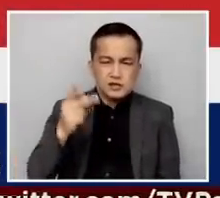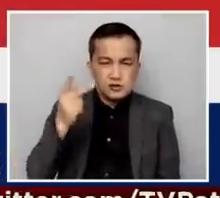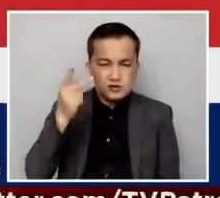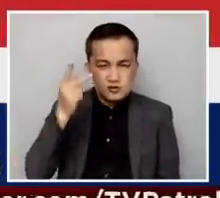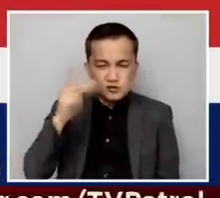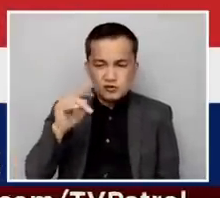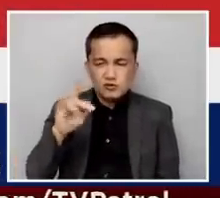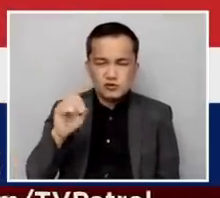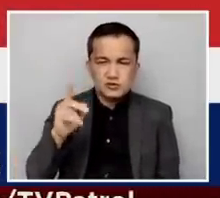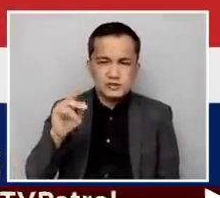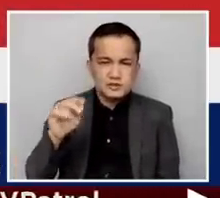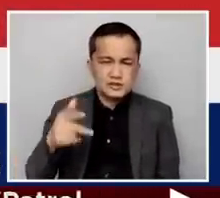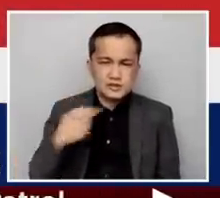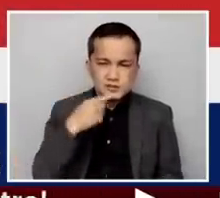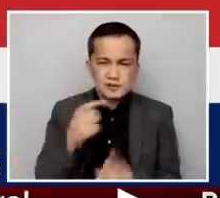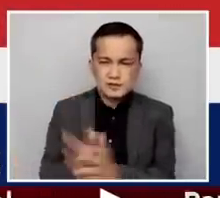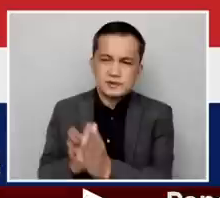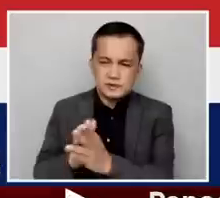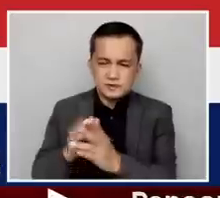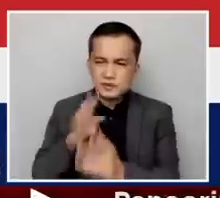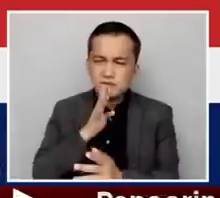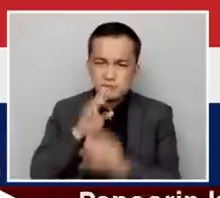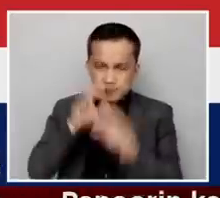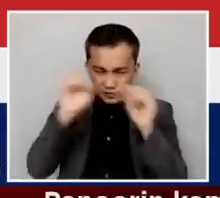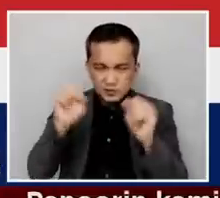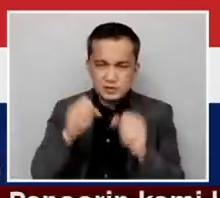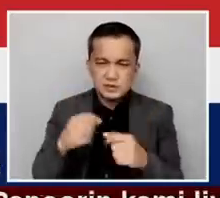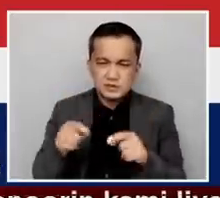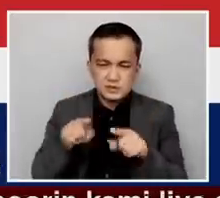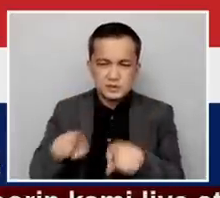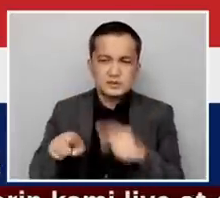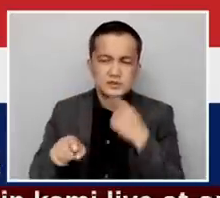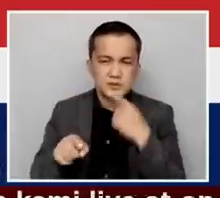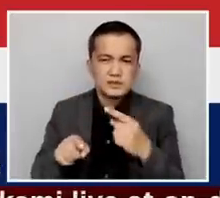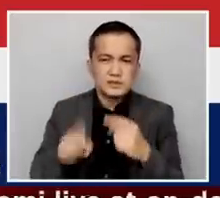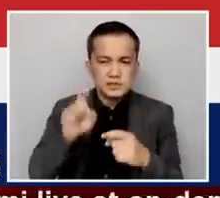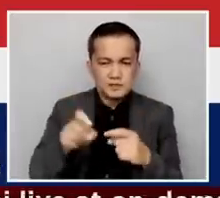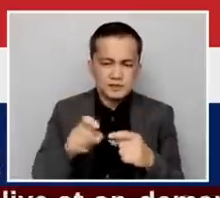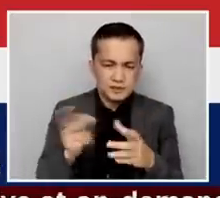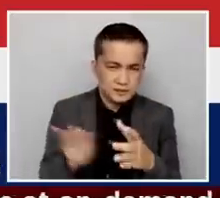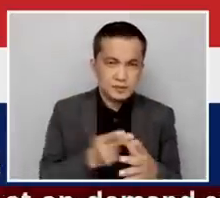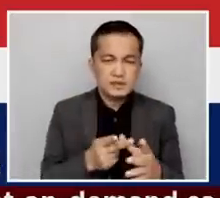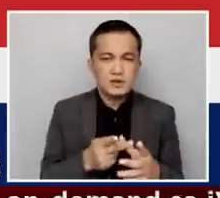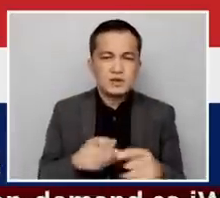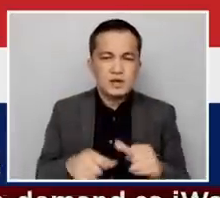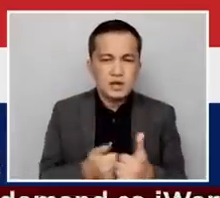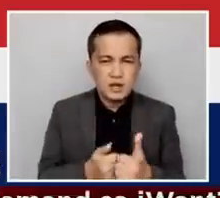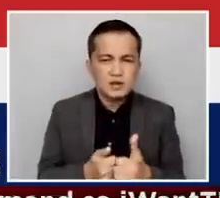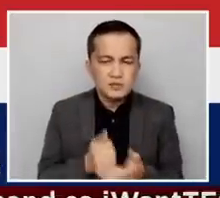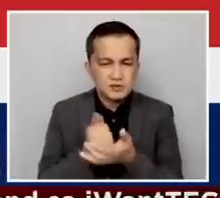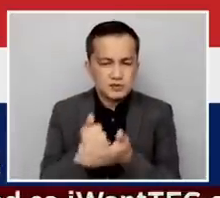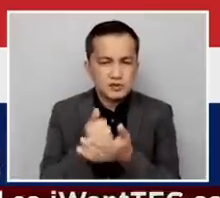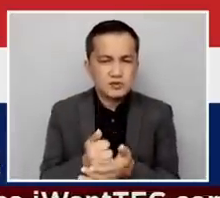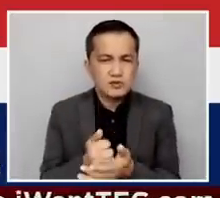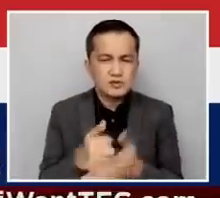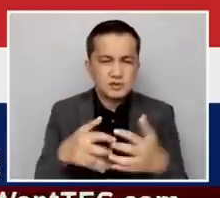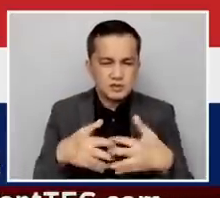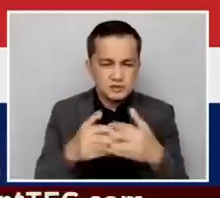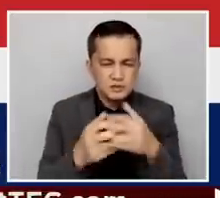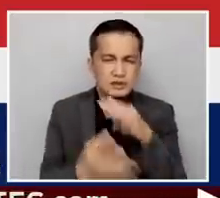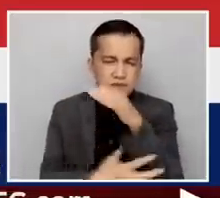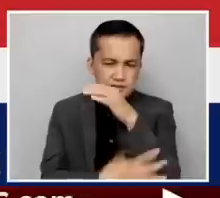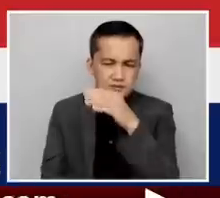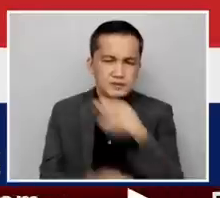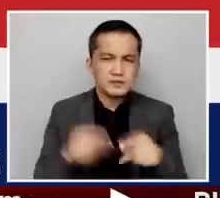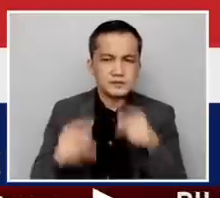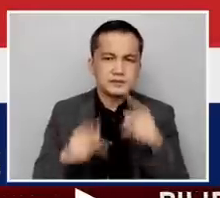pinalakpakan ang naging pahayag ng Pangulo, sabay sabing ang talaga naman kasing dapat unahin ay kung paano mas matutulungang makaahon sa hirap ang mga